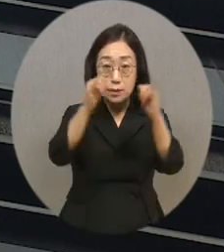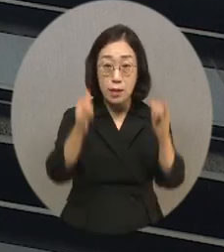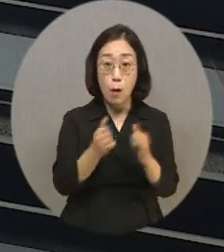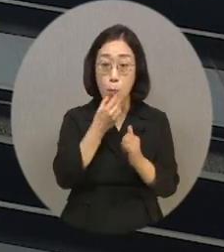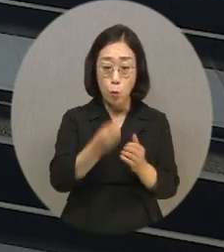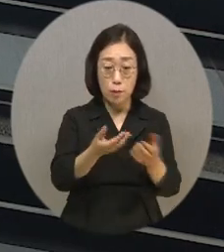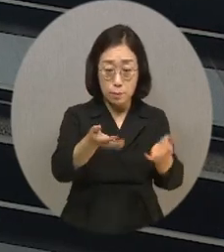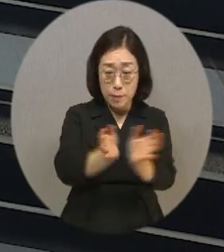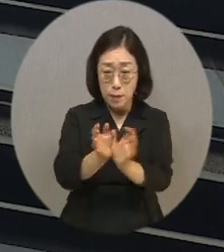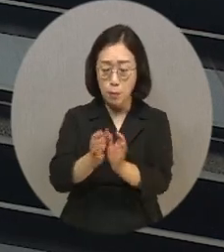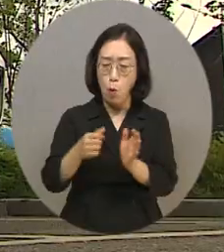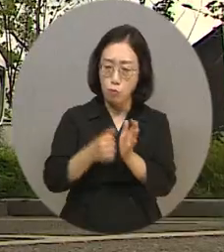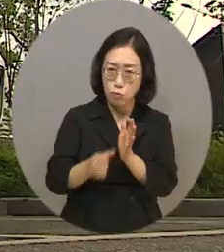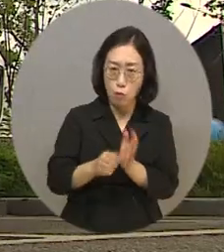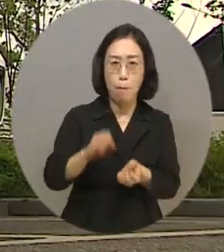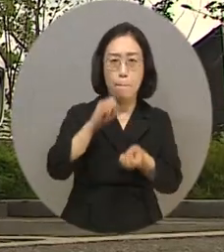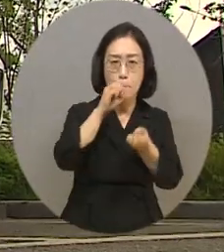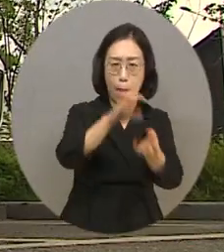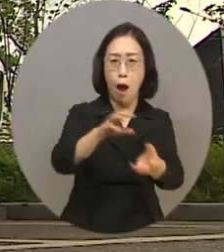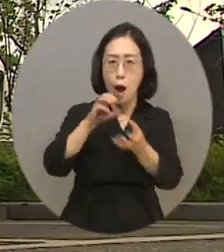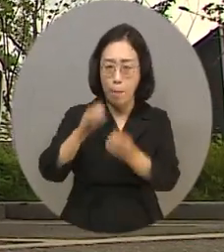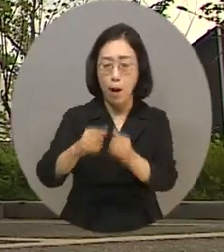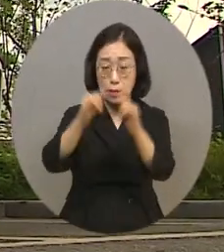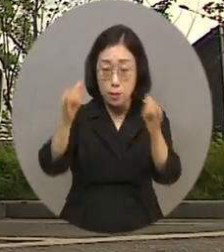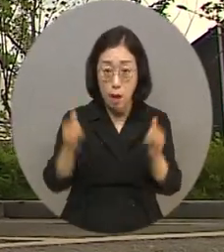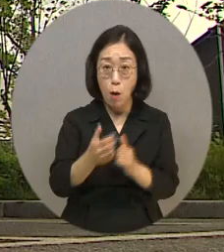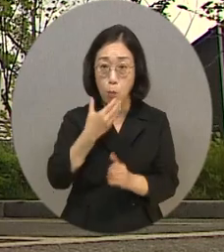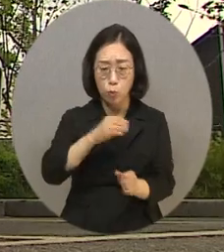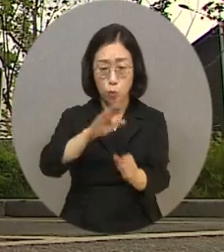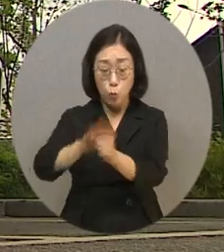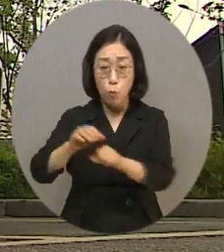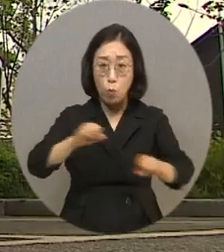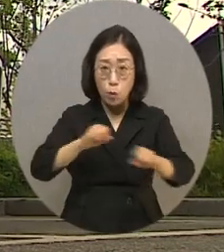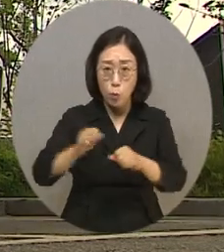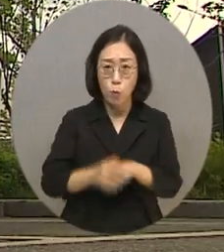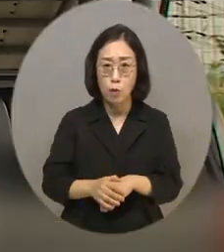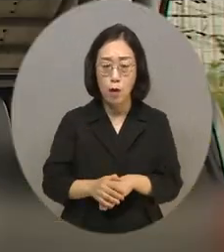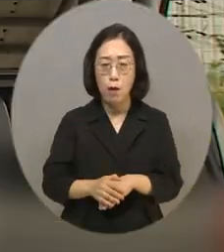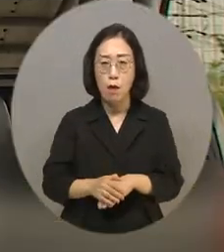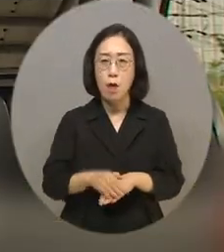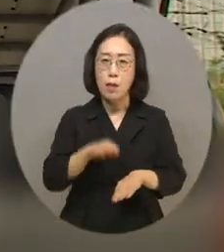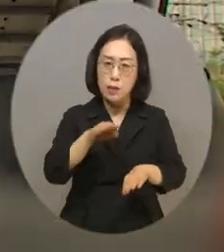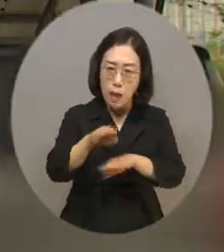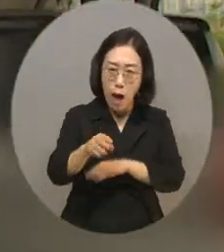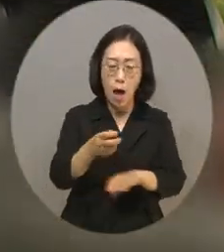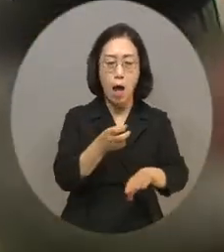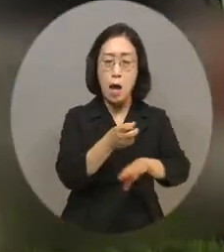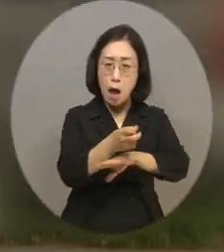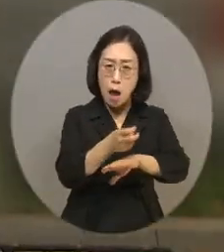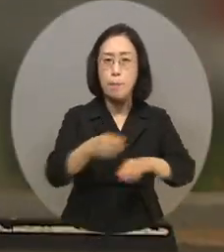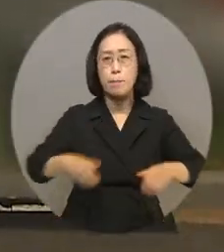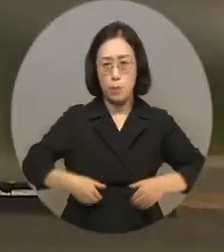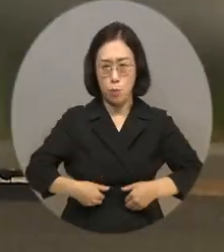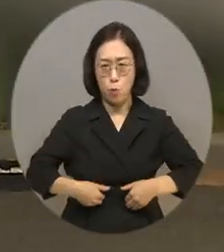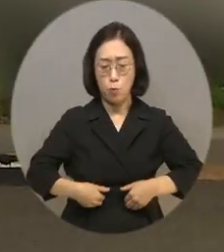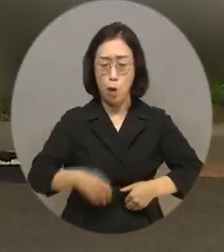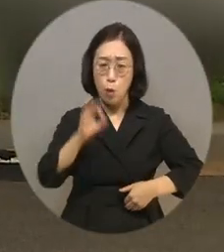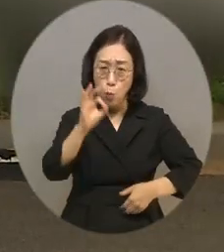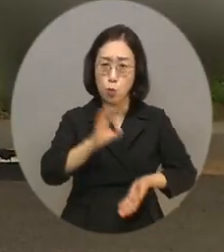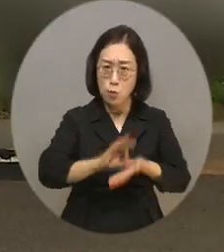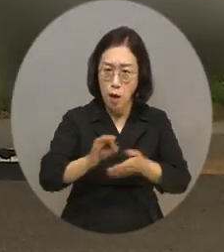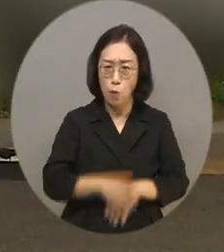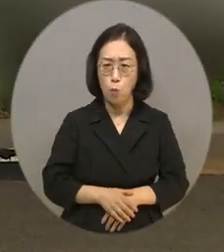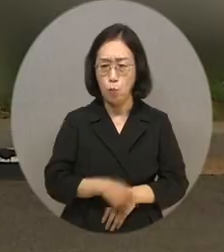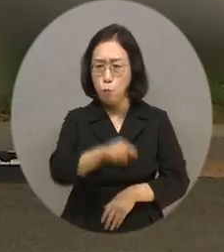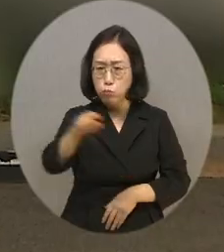사회복지단체들은 물품을 지원하는 등 사회복지 활동을 할 때 운송수단이 필요합니다. 하지만 비용과 한정된 자원